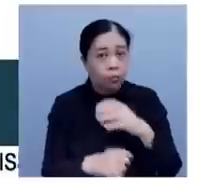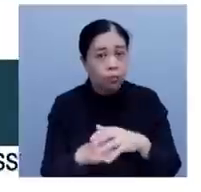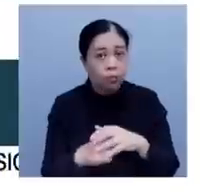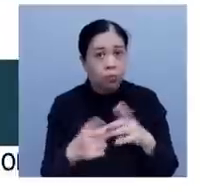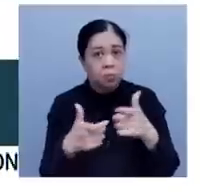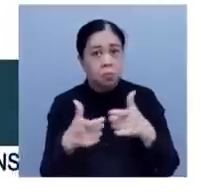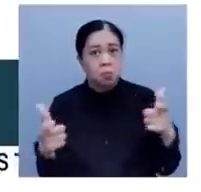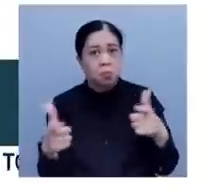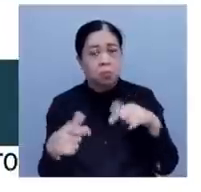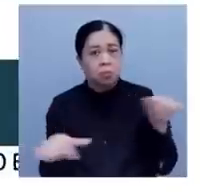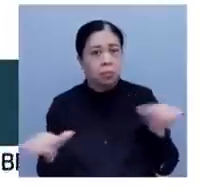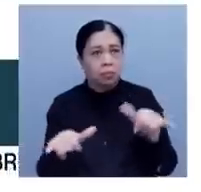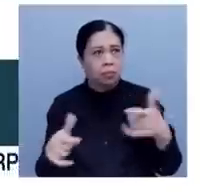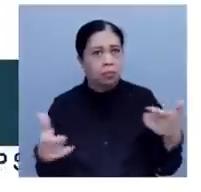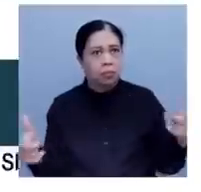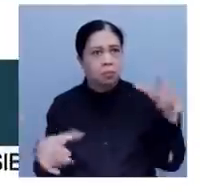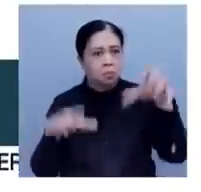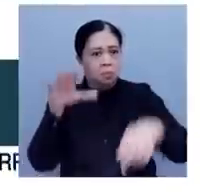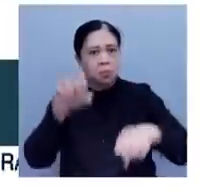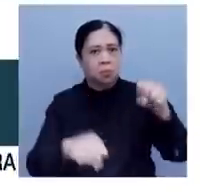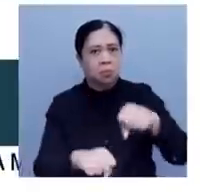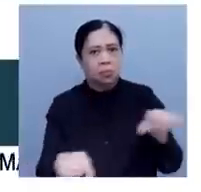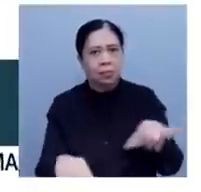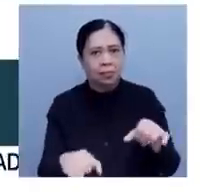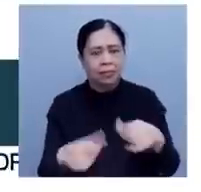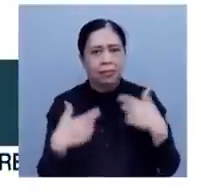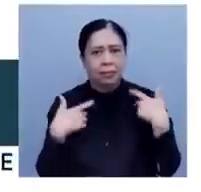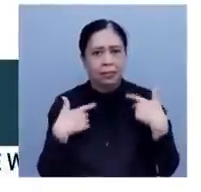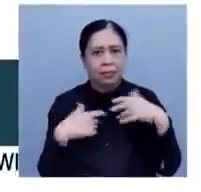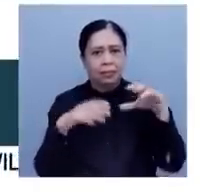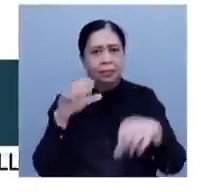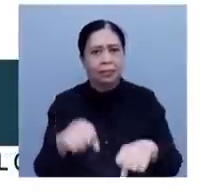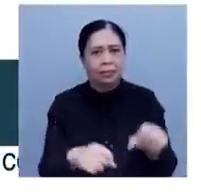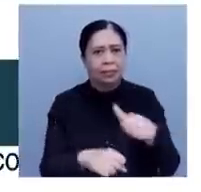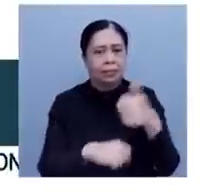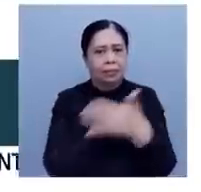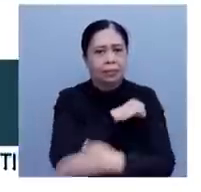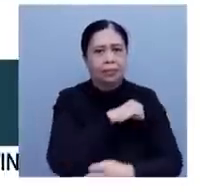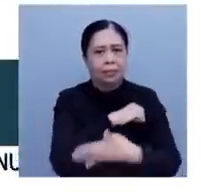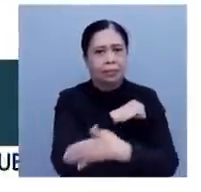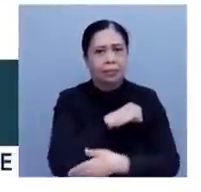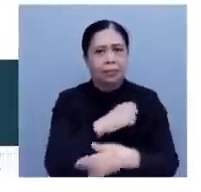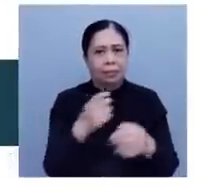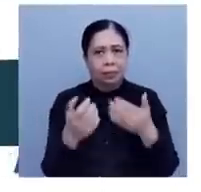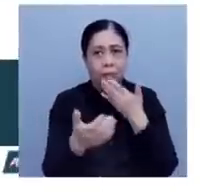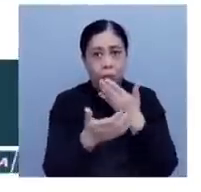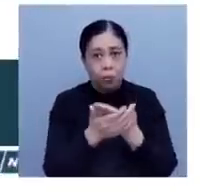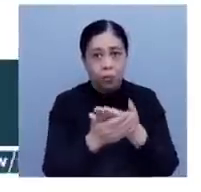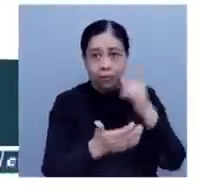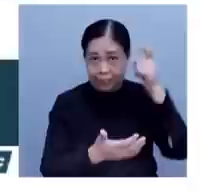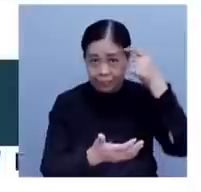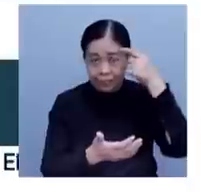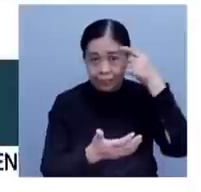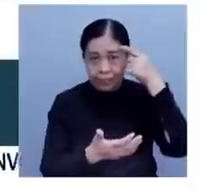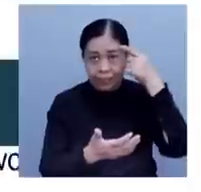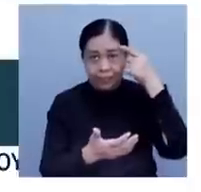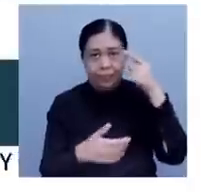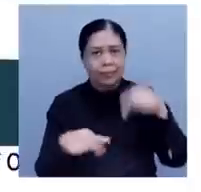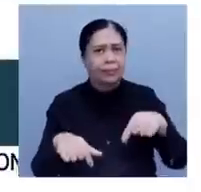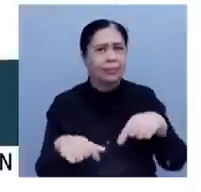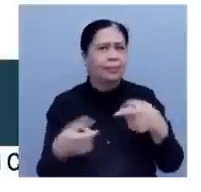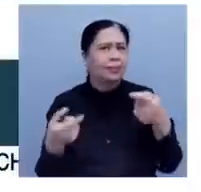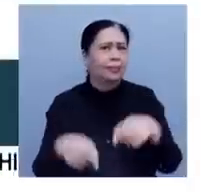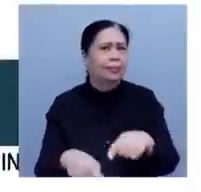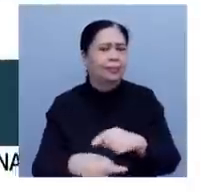masasabi ninyong katulad nito mga reclamation natin? Meron ba reclamation sa ibang bansa na matino ang gobyerno? Dito lang